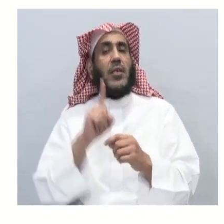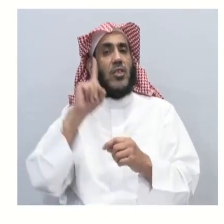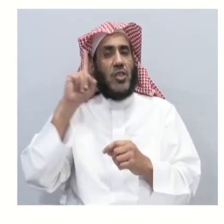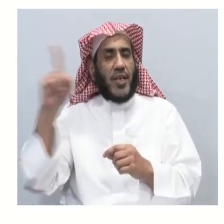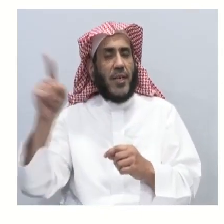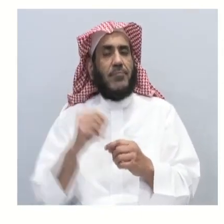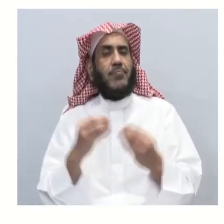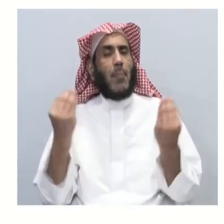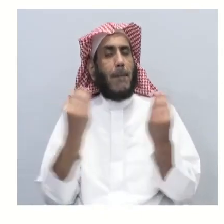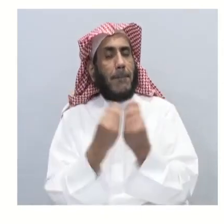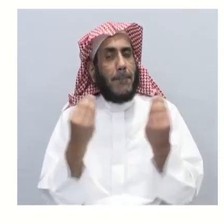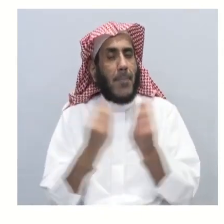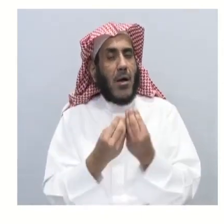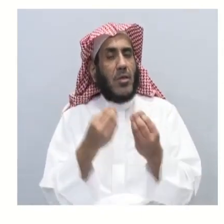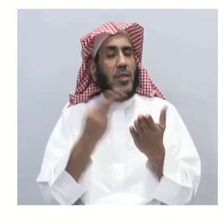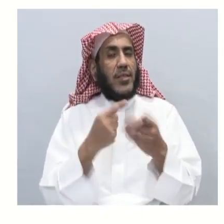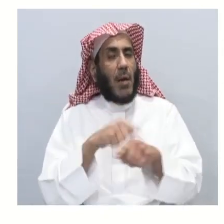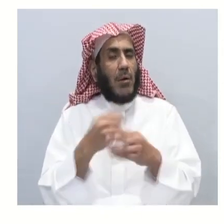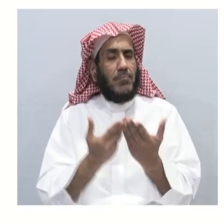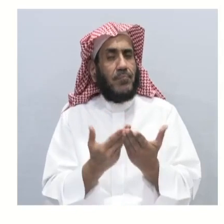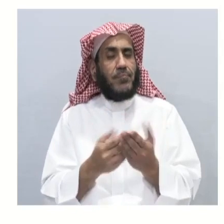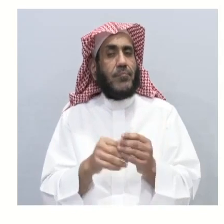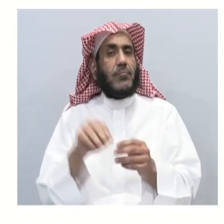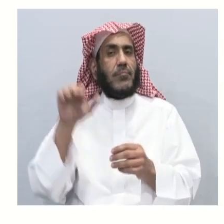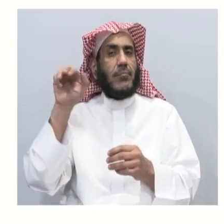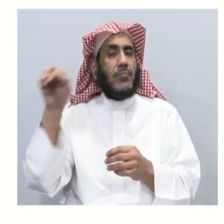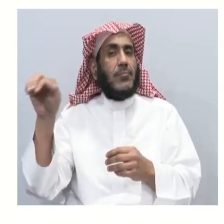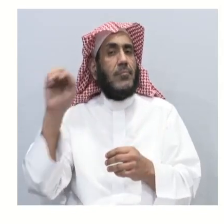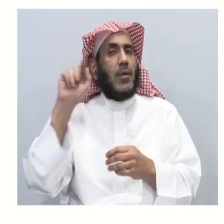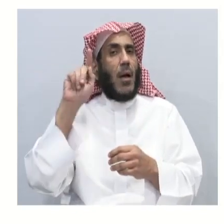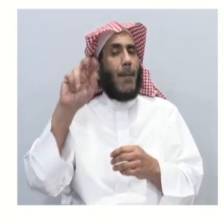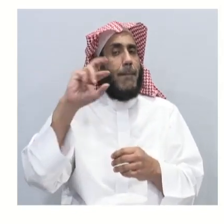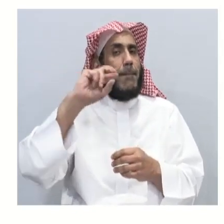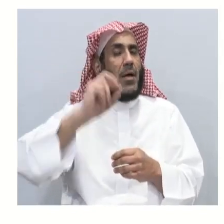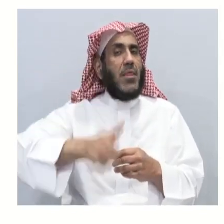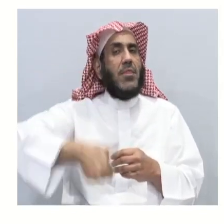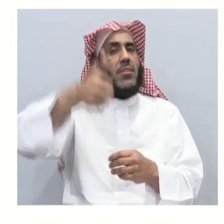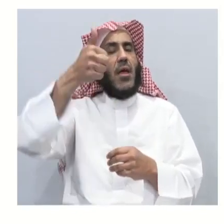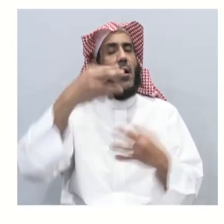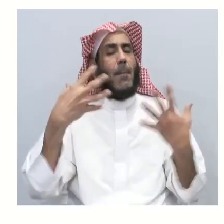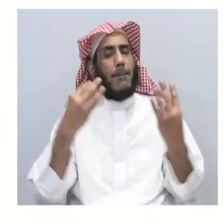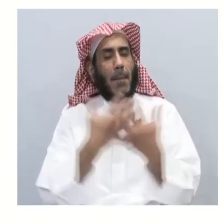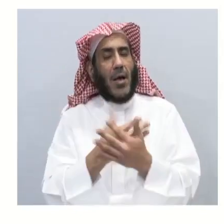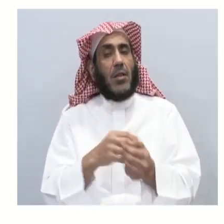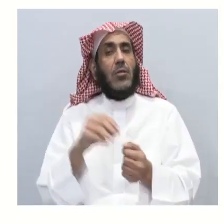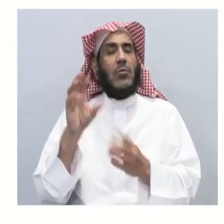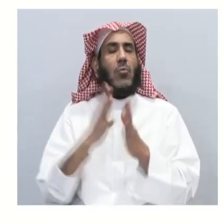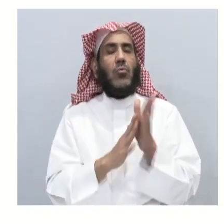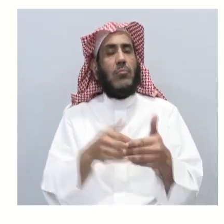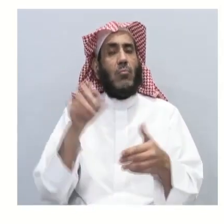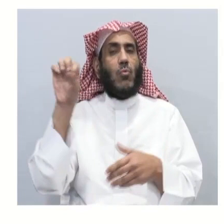الإشارية، عند الكتابة تكتب بهذا الشكل. إذن وقتئذ،